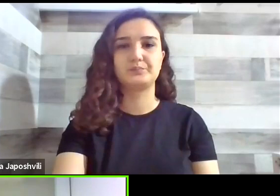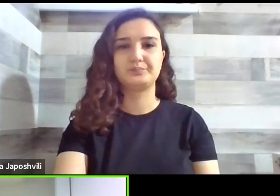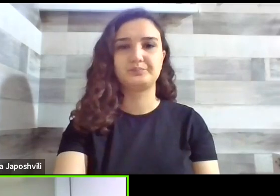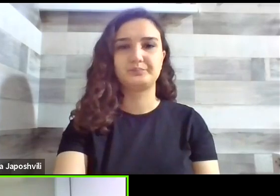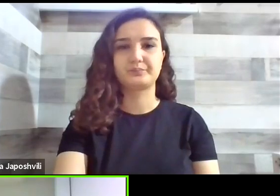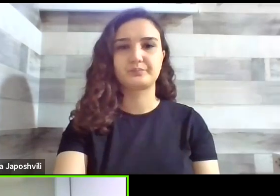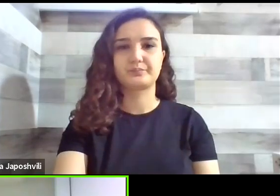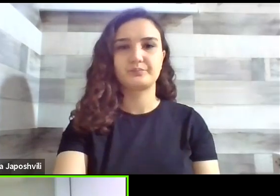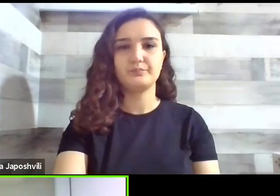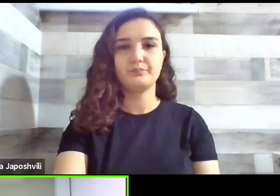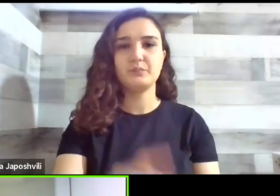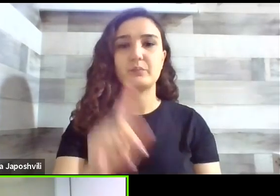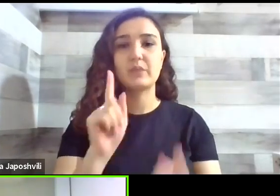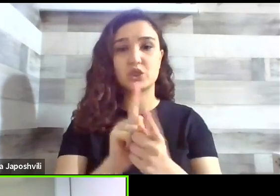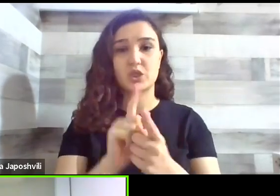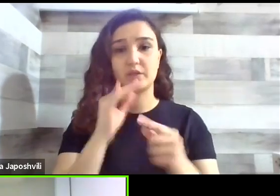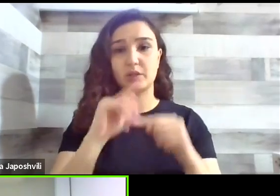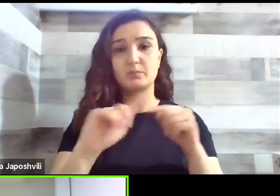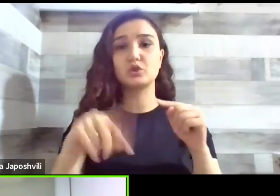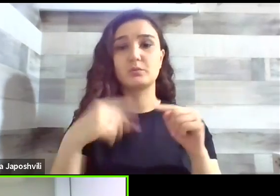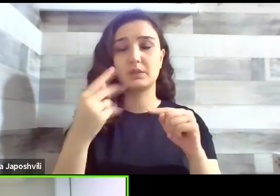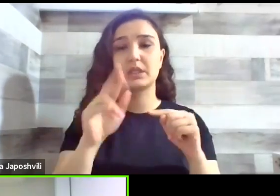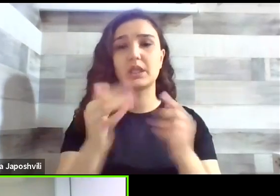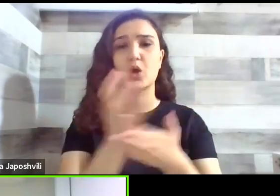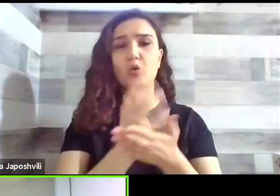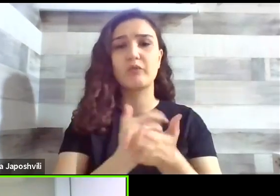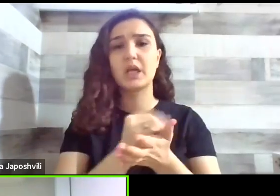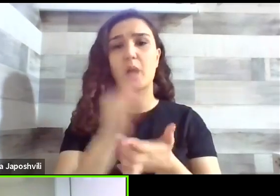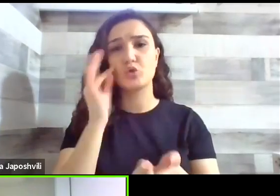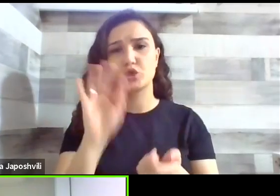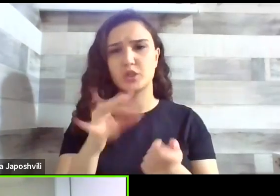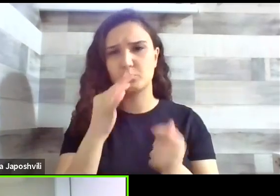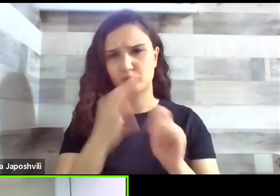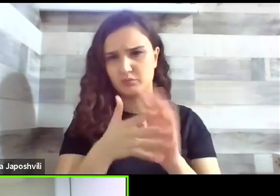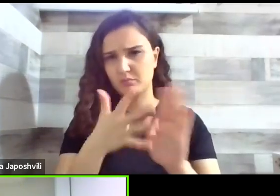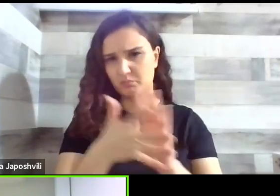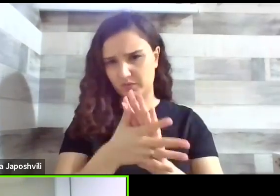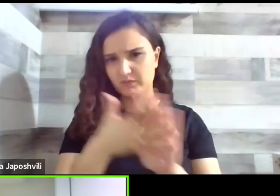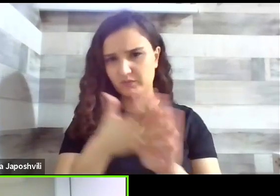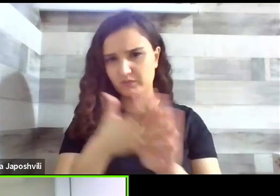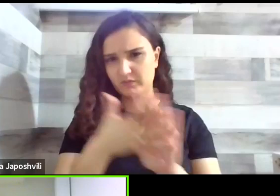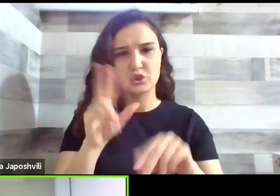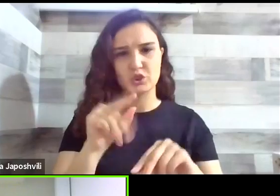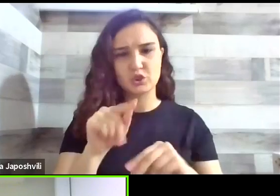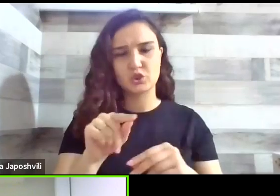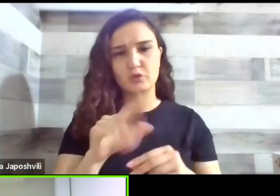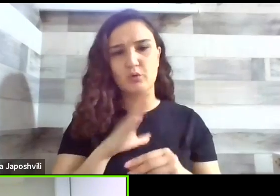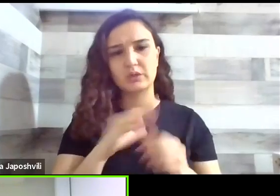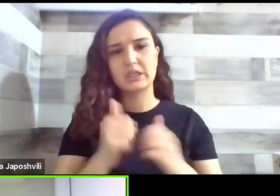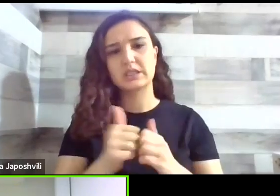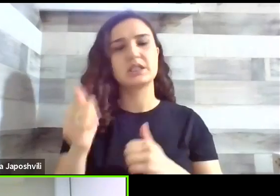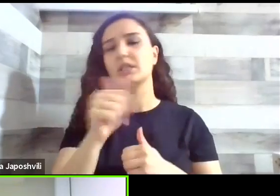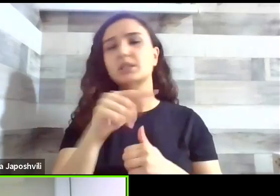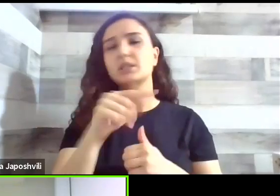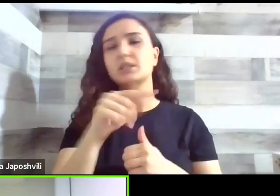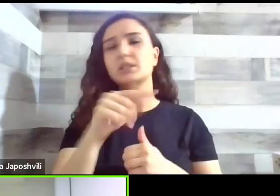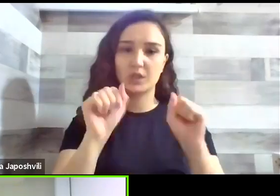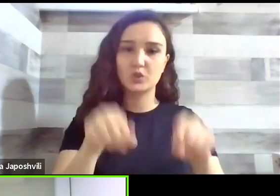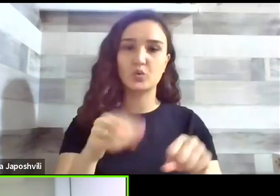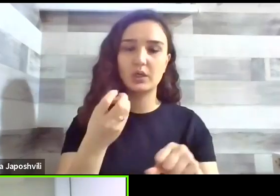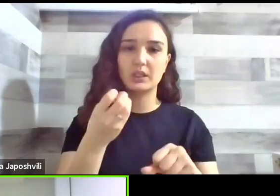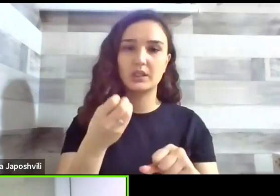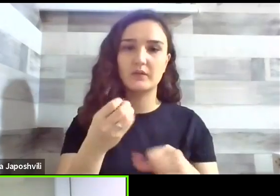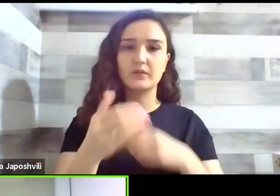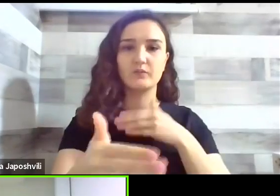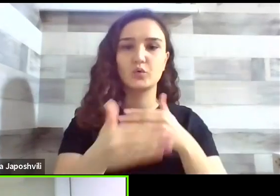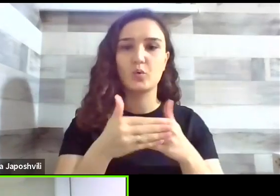შეხვედრების შემდეგ და დაგროვილი გამოცდილების შემდეგ მივხვდით, რომ და ვიცოდით პრინციპში, პროგნოზი გქონდა, რომ შესაძლოა კიდევ